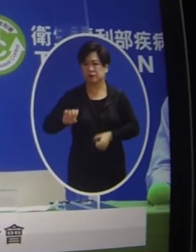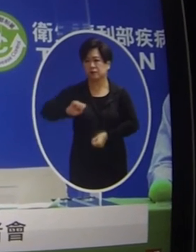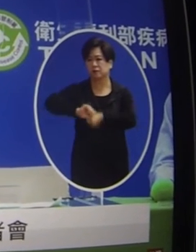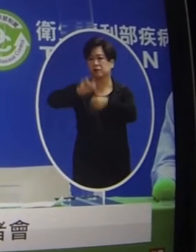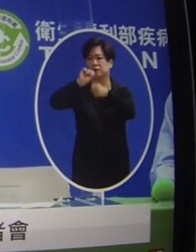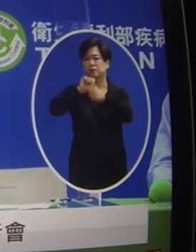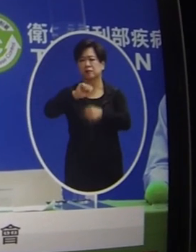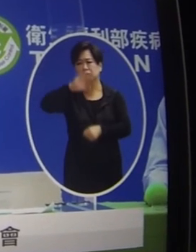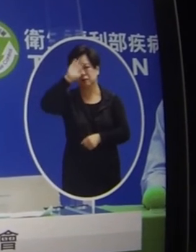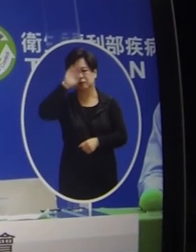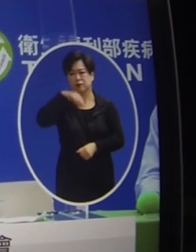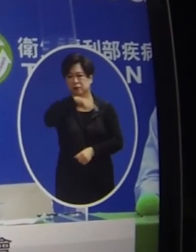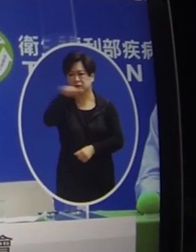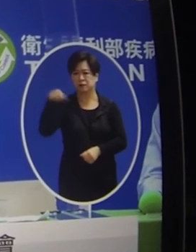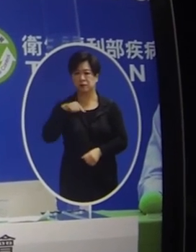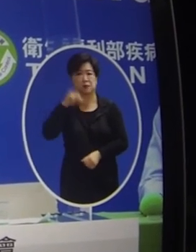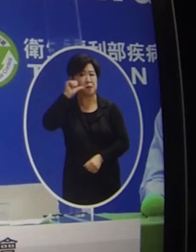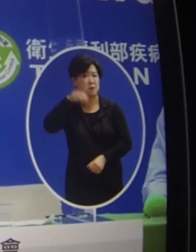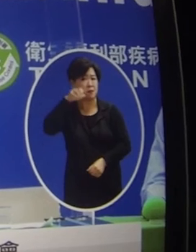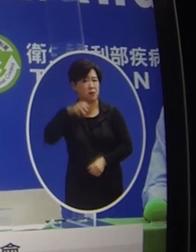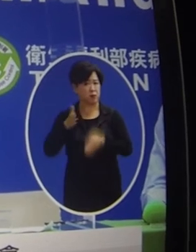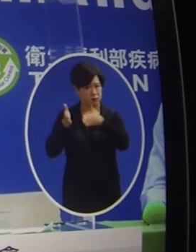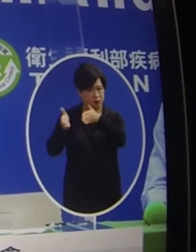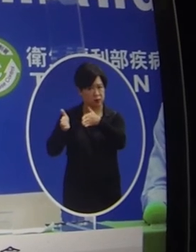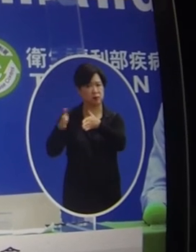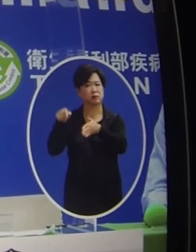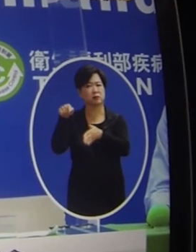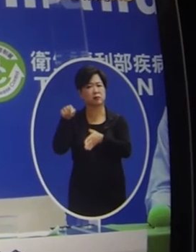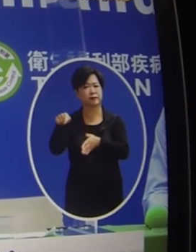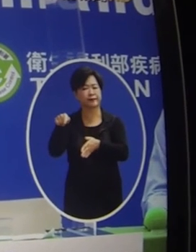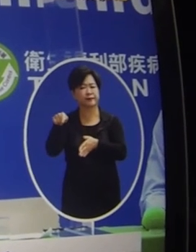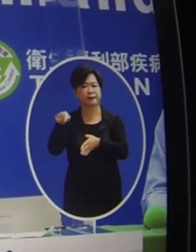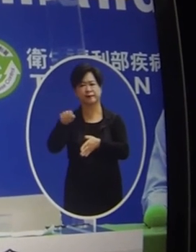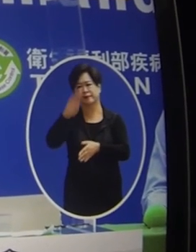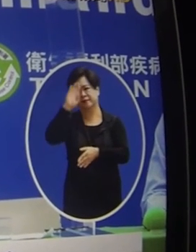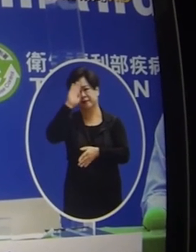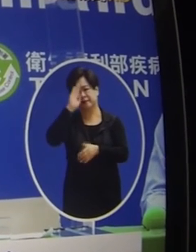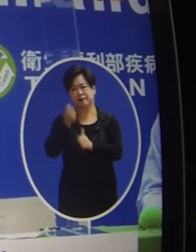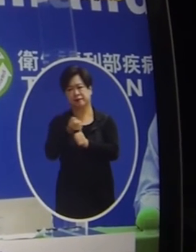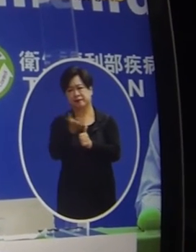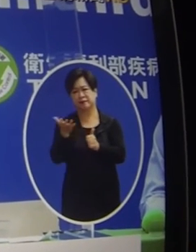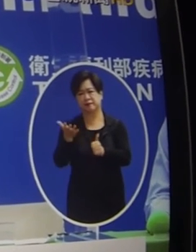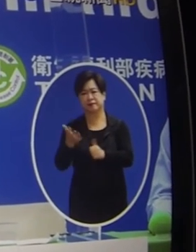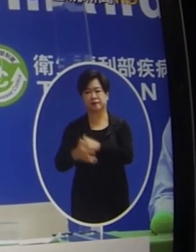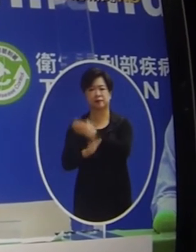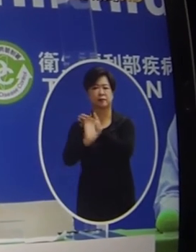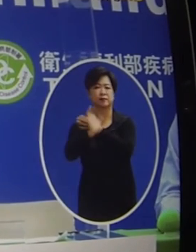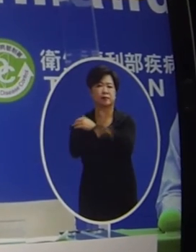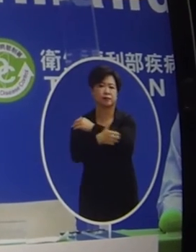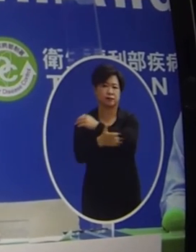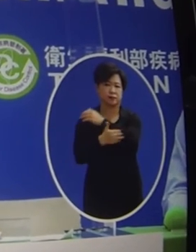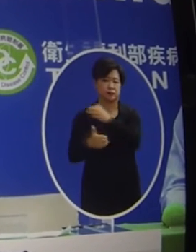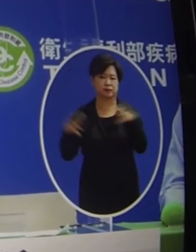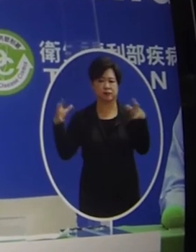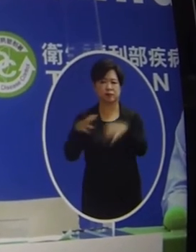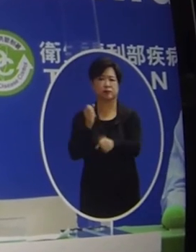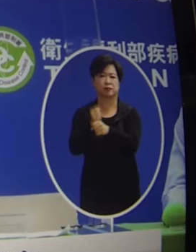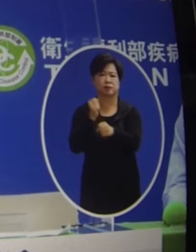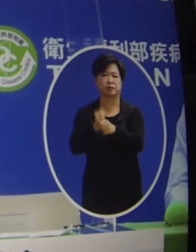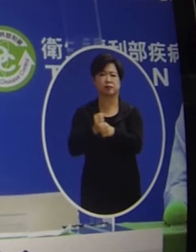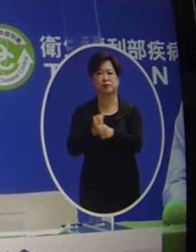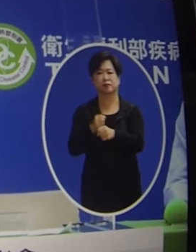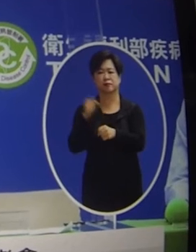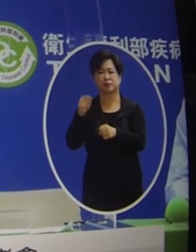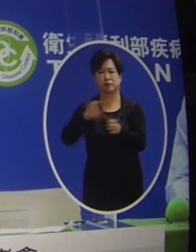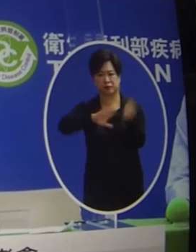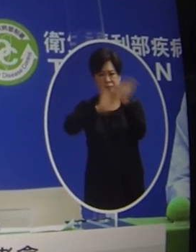例，当然也因为苗栗哈、啊、有这样的一个情况，一个哈、啊、移工跟工厂的一个情形哈、啊，所以增